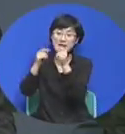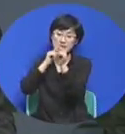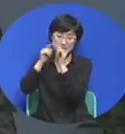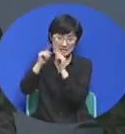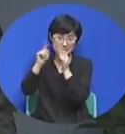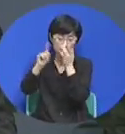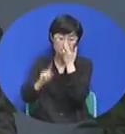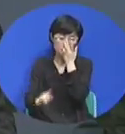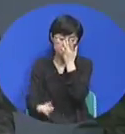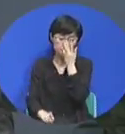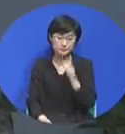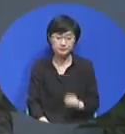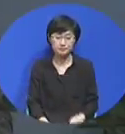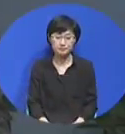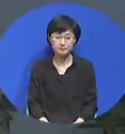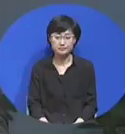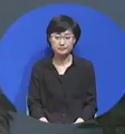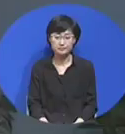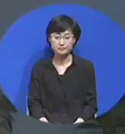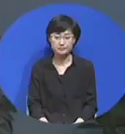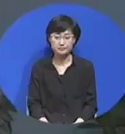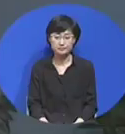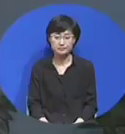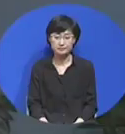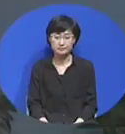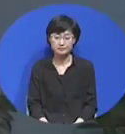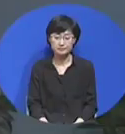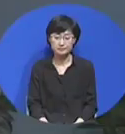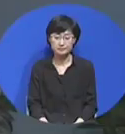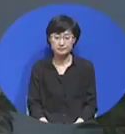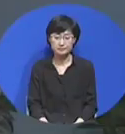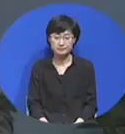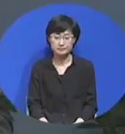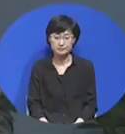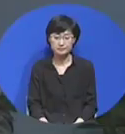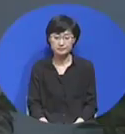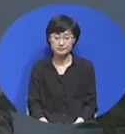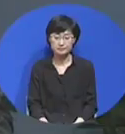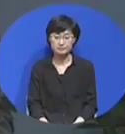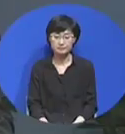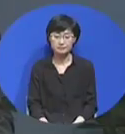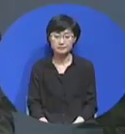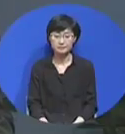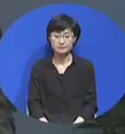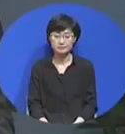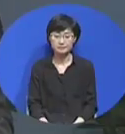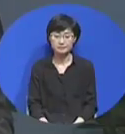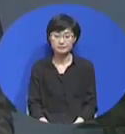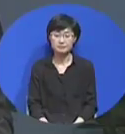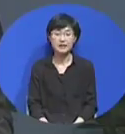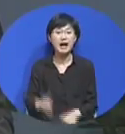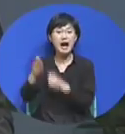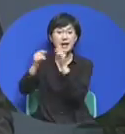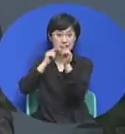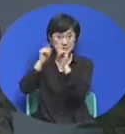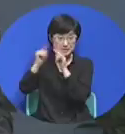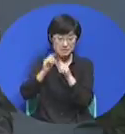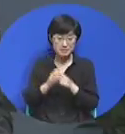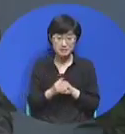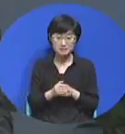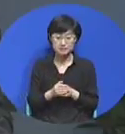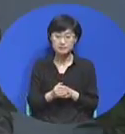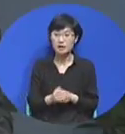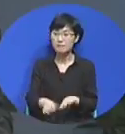Afterwards he says, 지금은 장수를 구분해 옛날에 연결됐잖아요. We see that all this is connected. 그러고 난 뒤에 이렇게 말했어요. This is what he